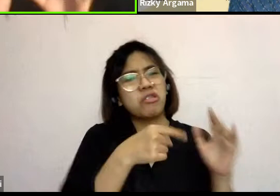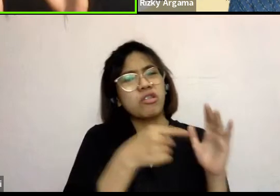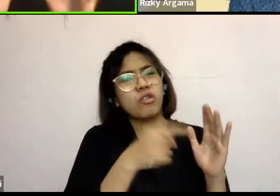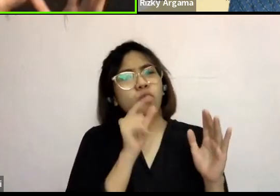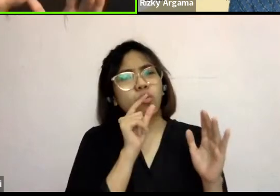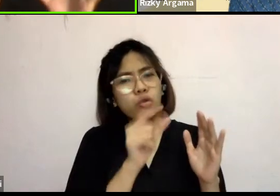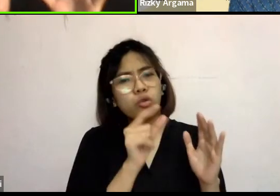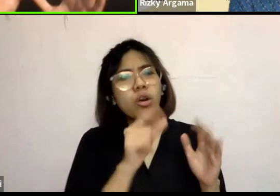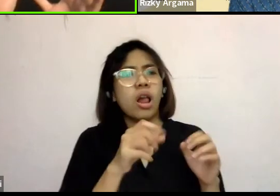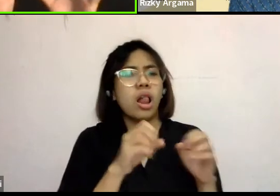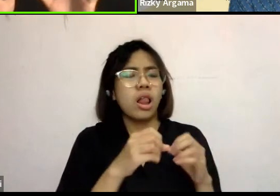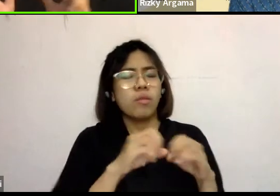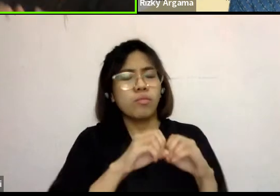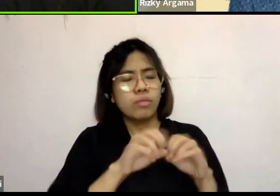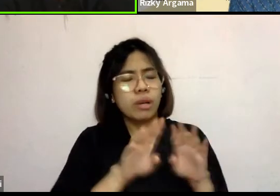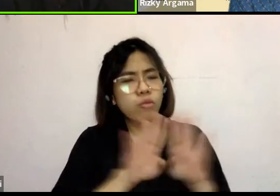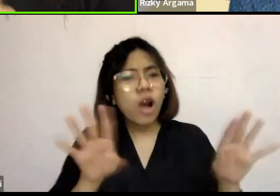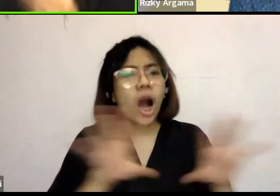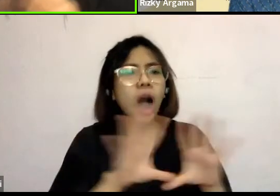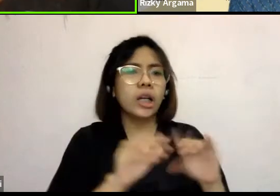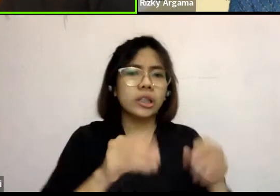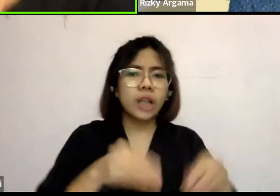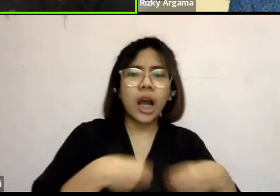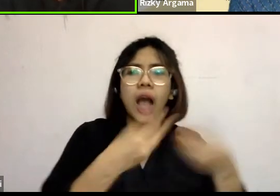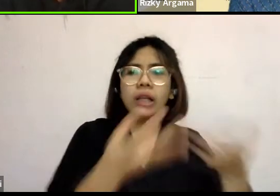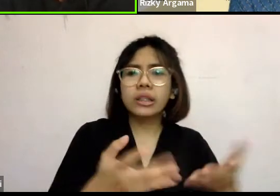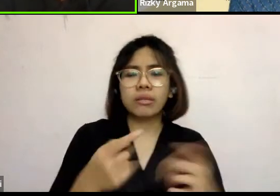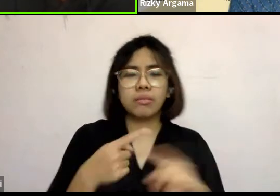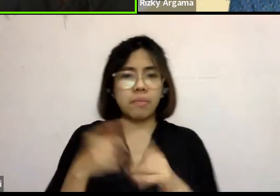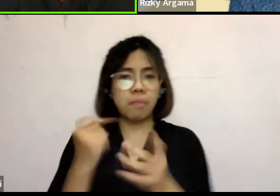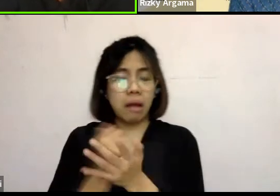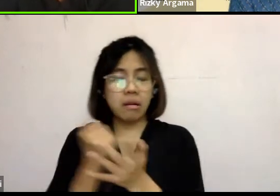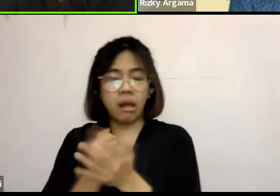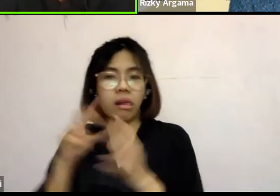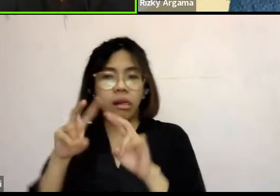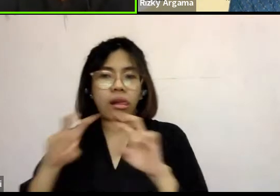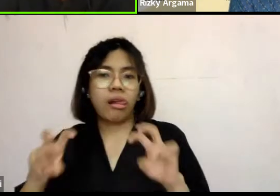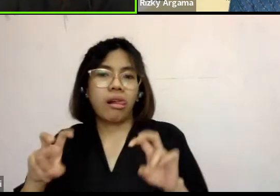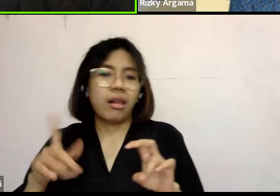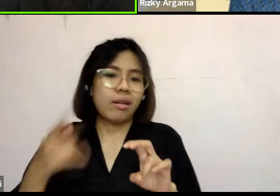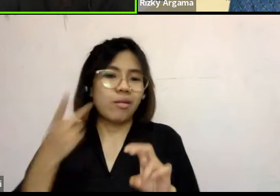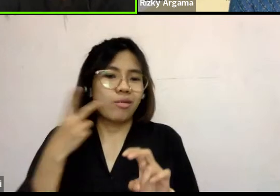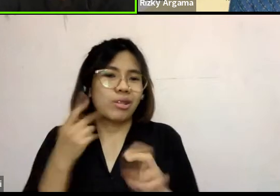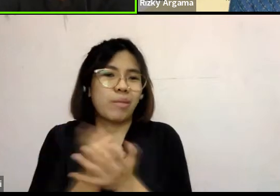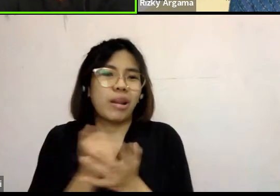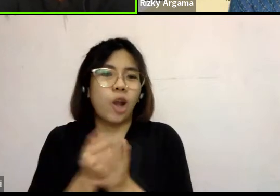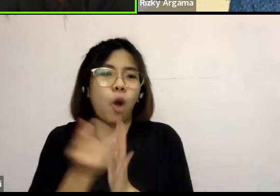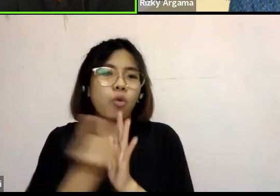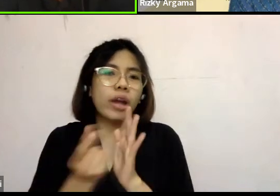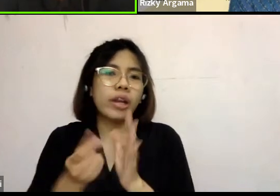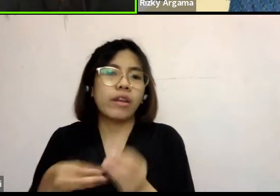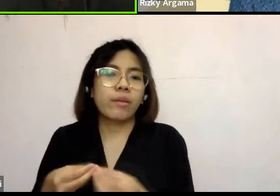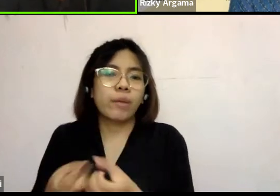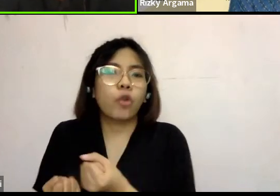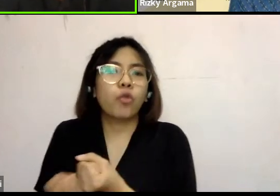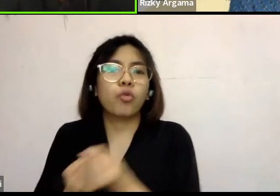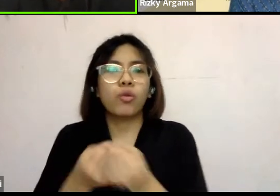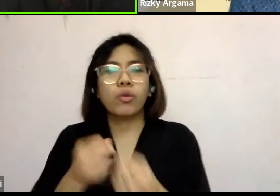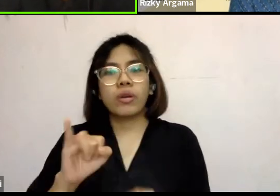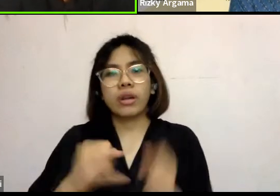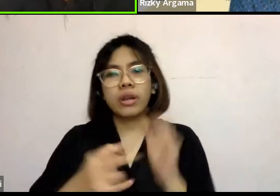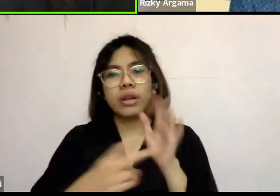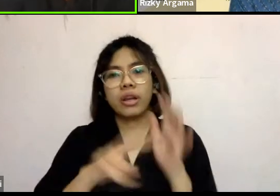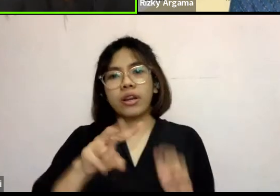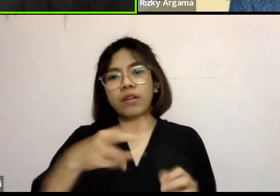yang hilang dalam artian tidak dikemukakan secara secara langsung strategi yang